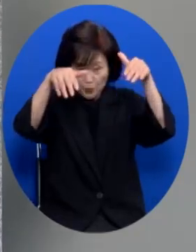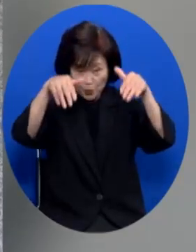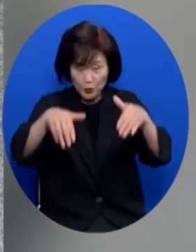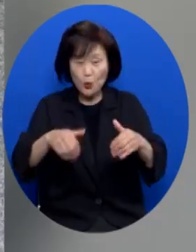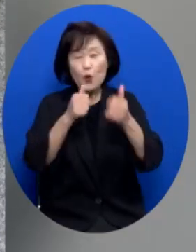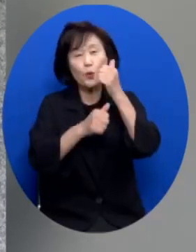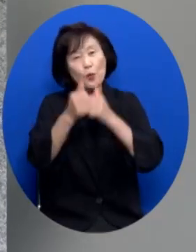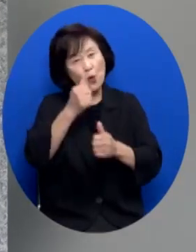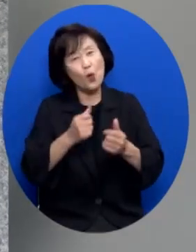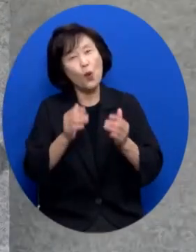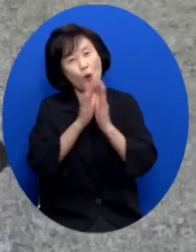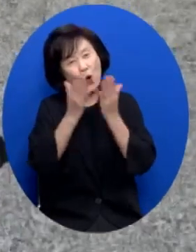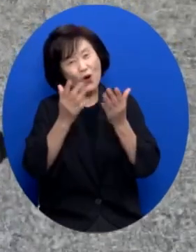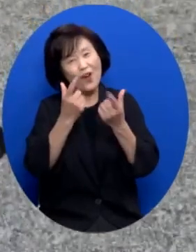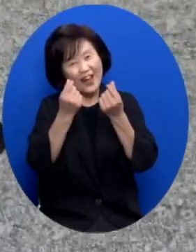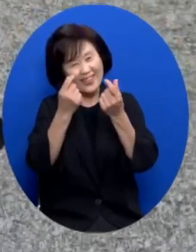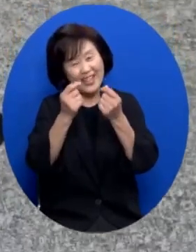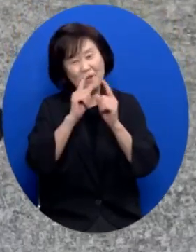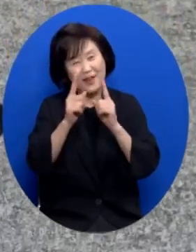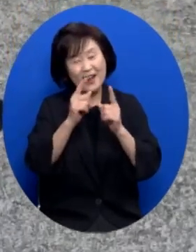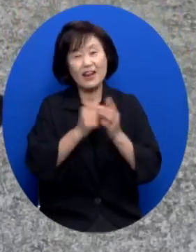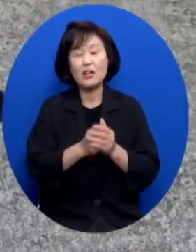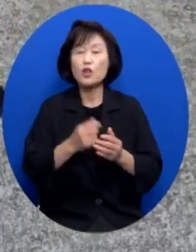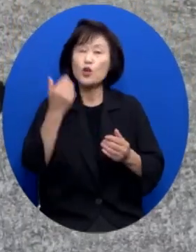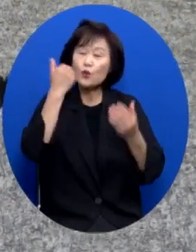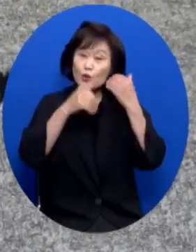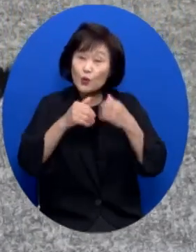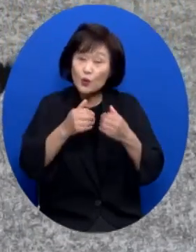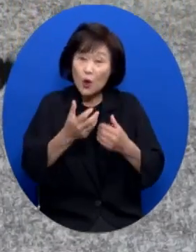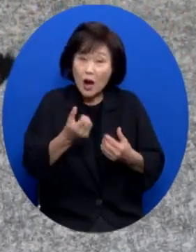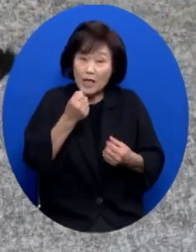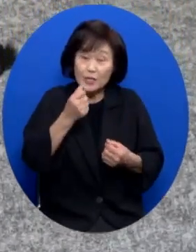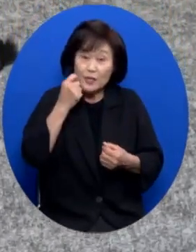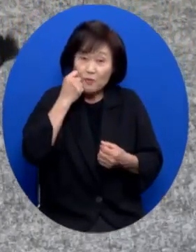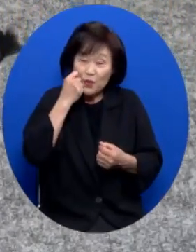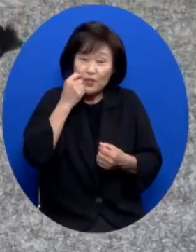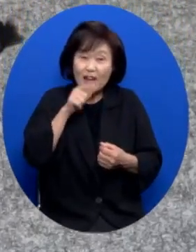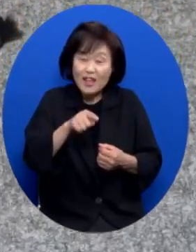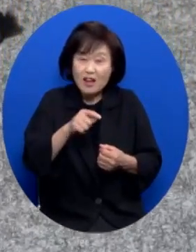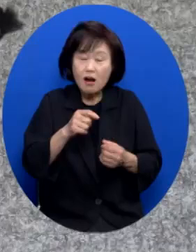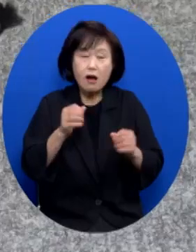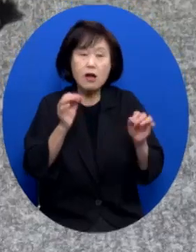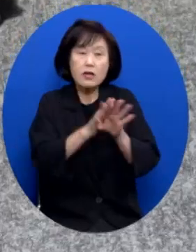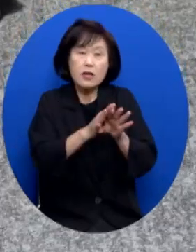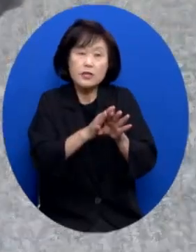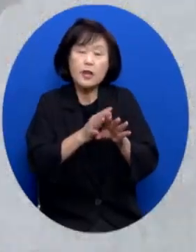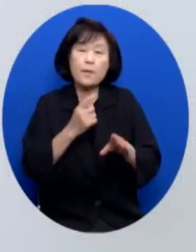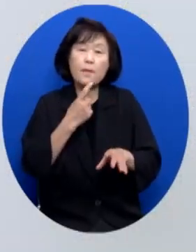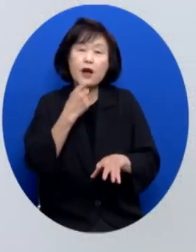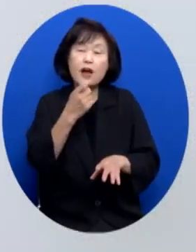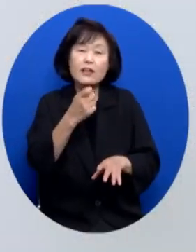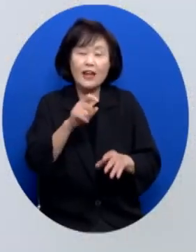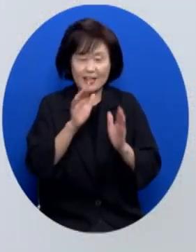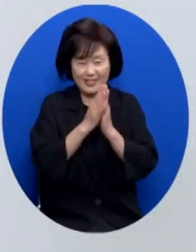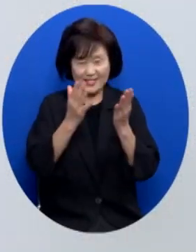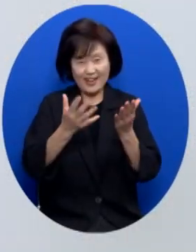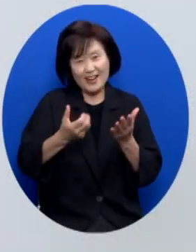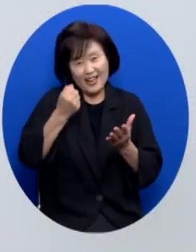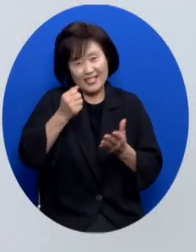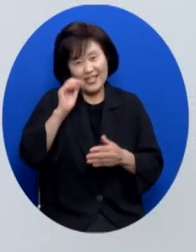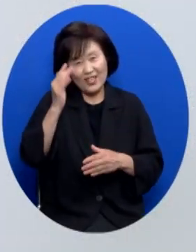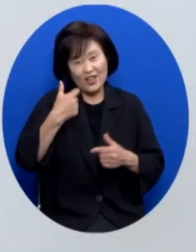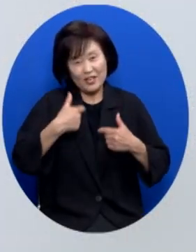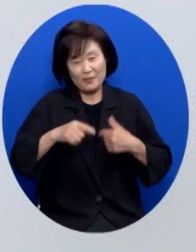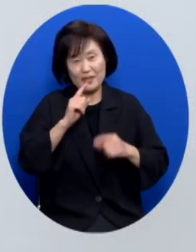가장 중요한 자료인데 자칫 누구도 확보하지 못하고 소실될 뻔했었다 이렇게 말했습니다. 이